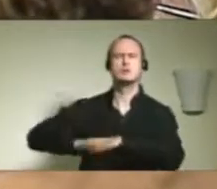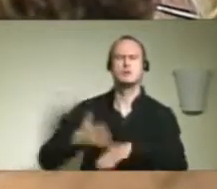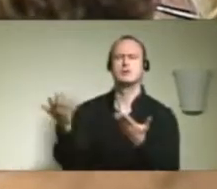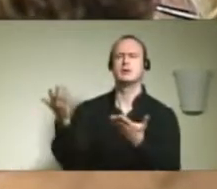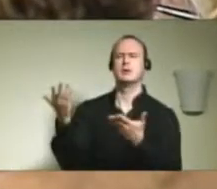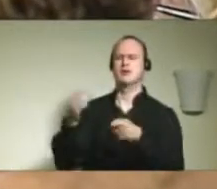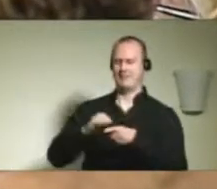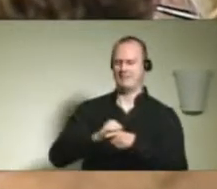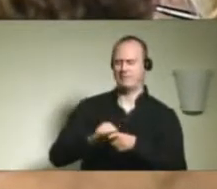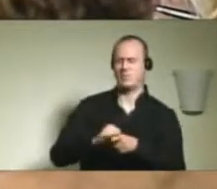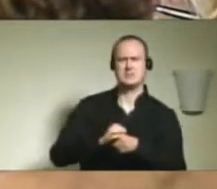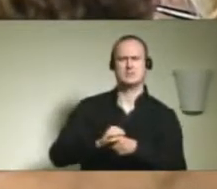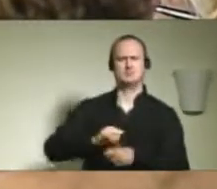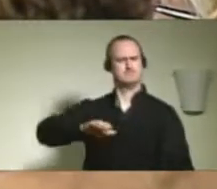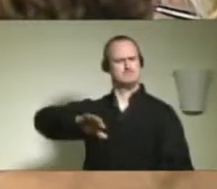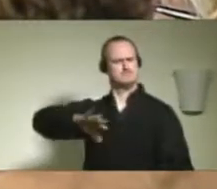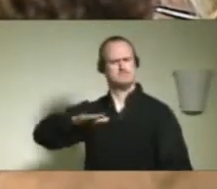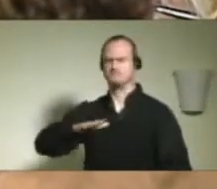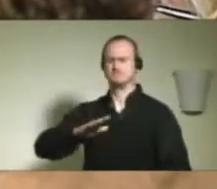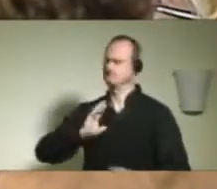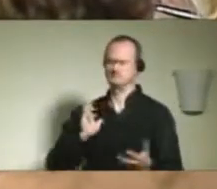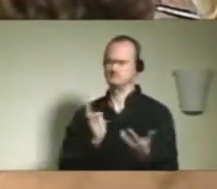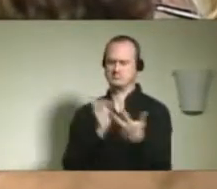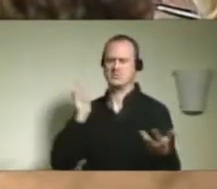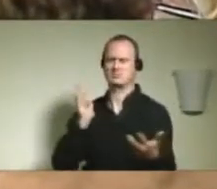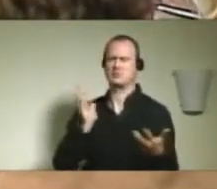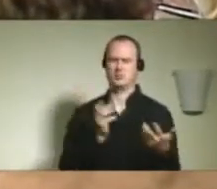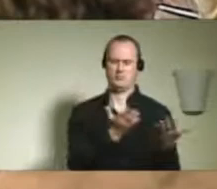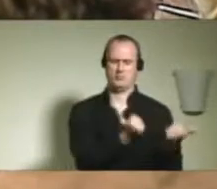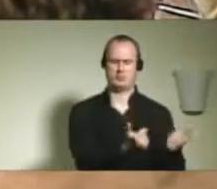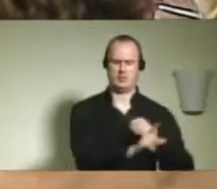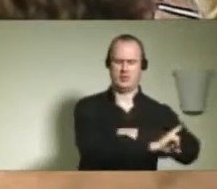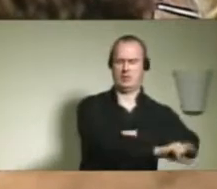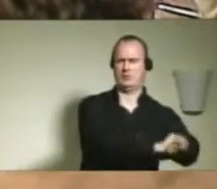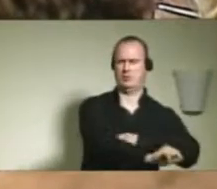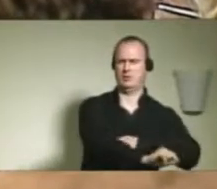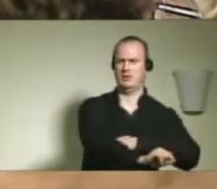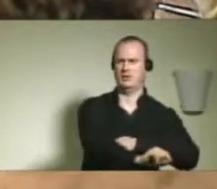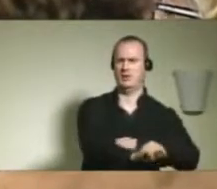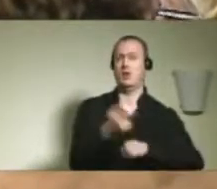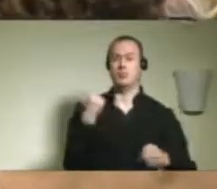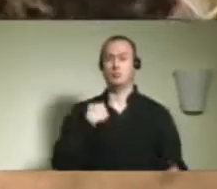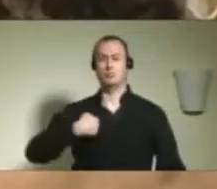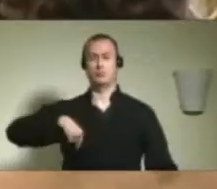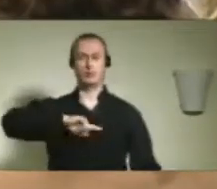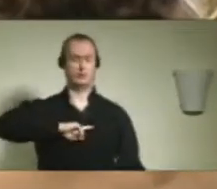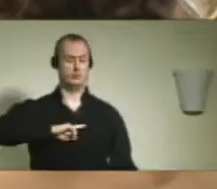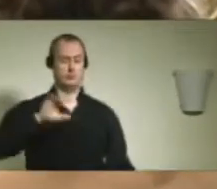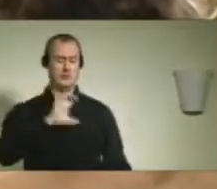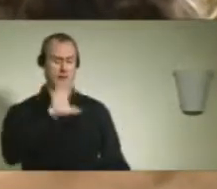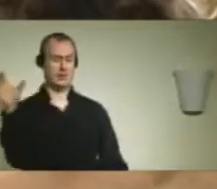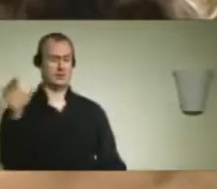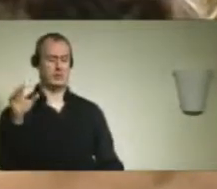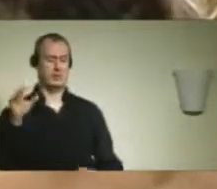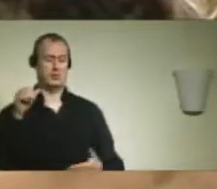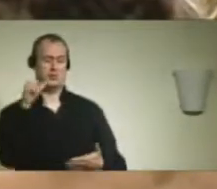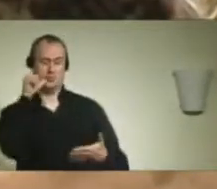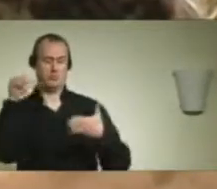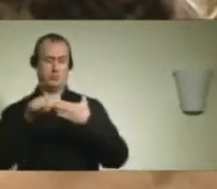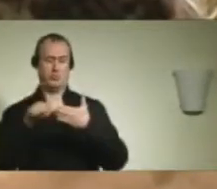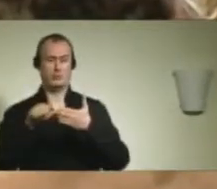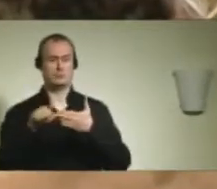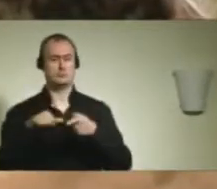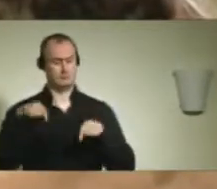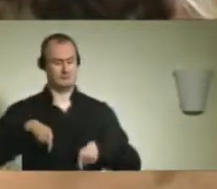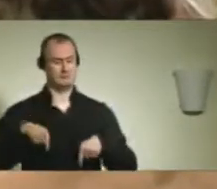formation qui était inadéquate, ça semblait être ce qui se passe ici beaucoup. à Post Canada, lorsqu'on a de nouvelles initiatives, on